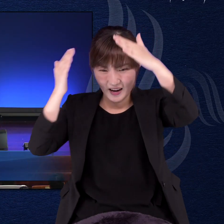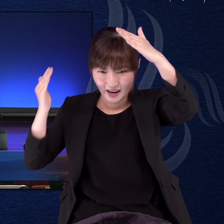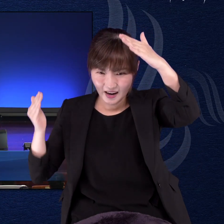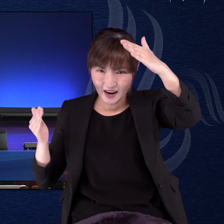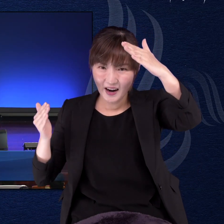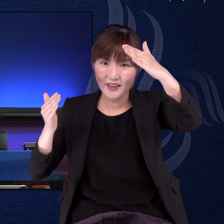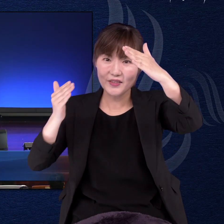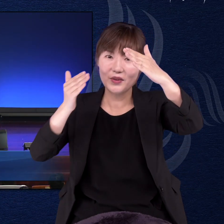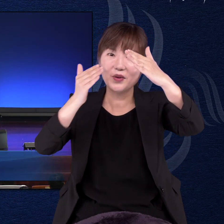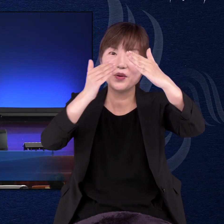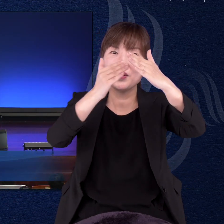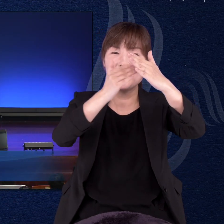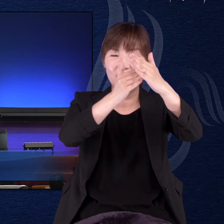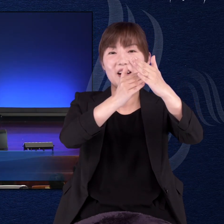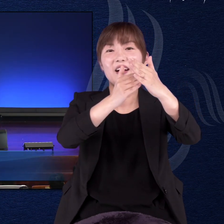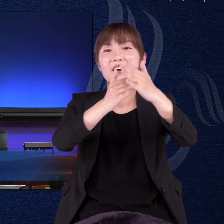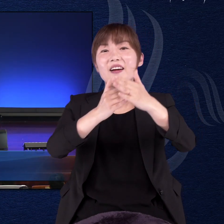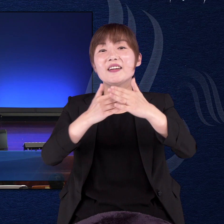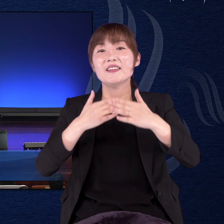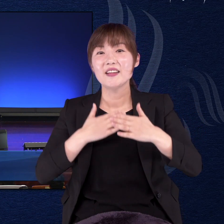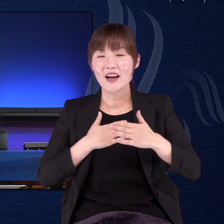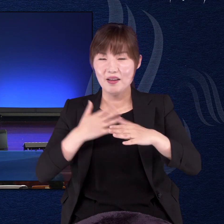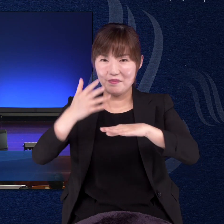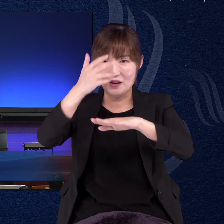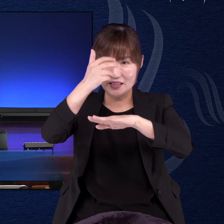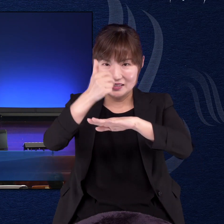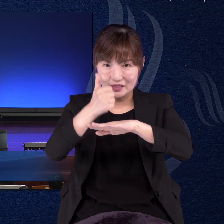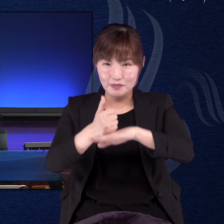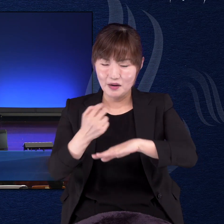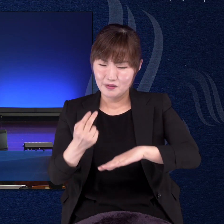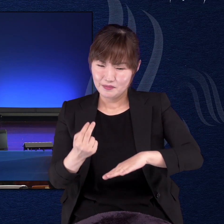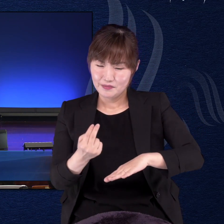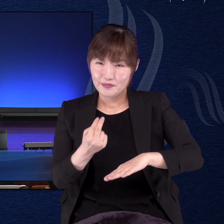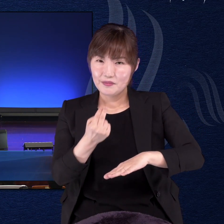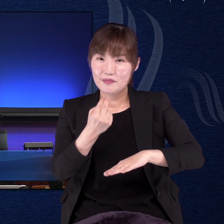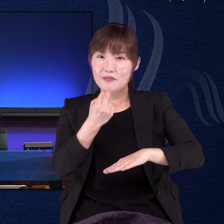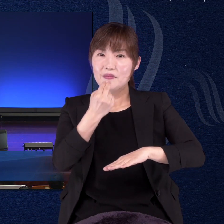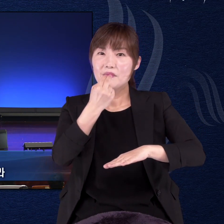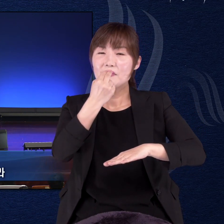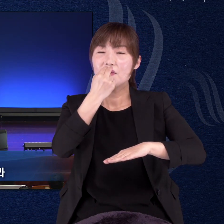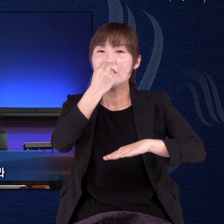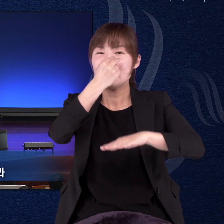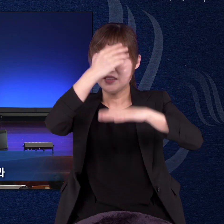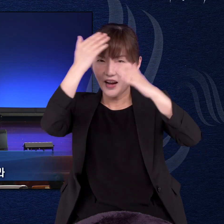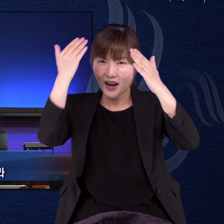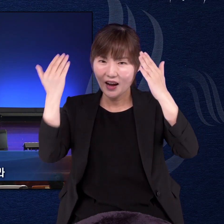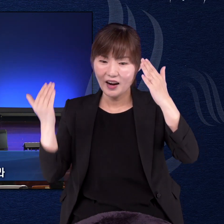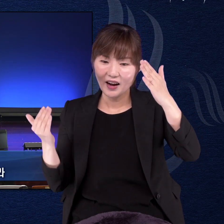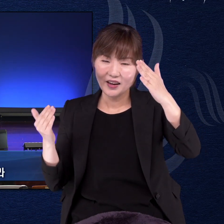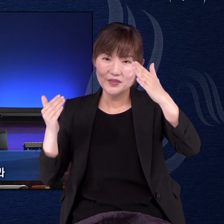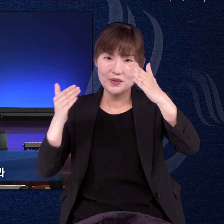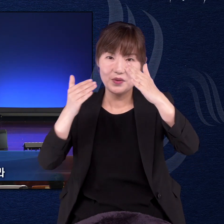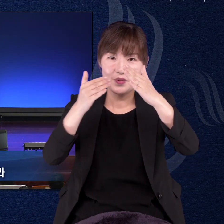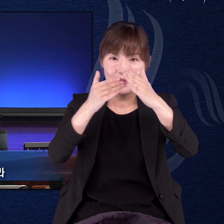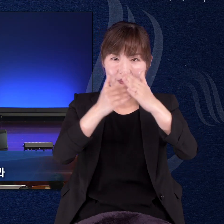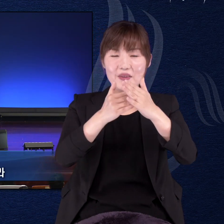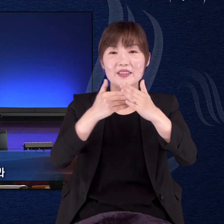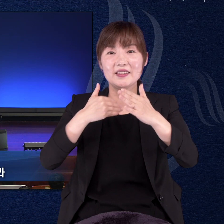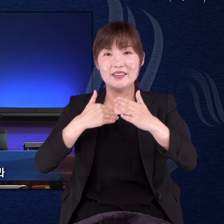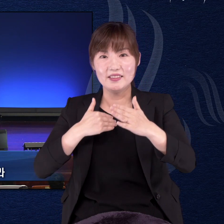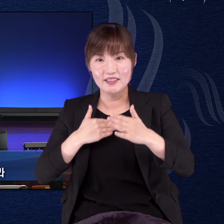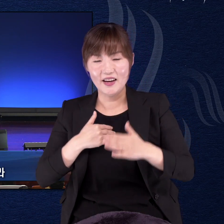가도록, 나의 마지막 호흡 다 하도록, 나로